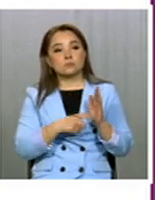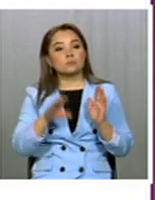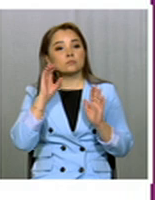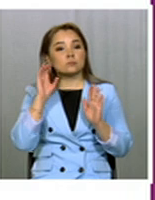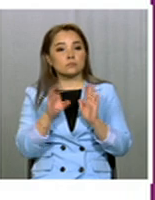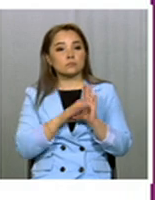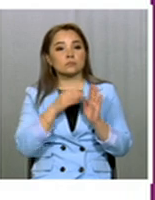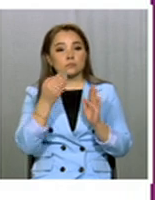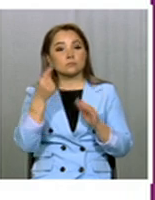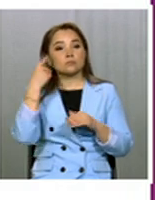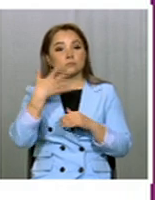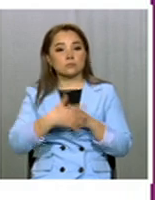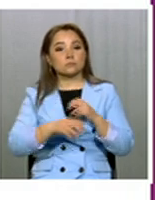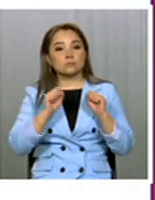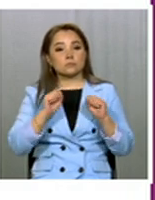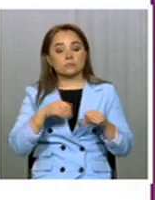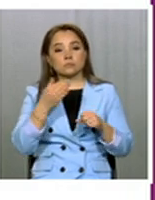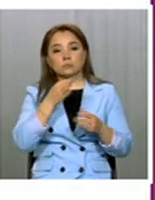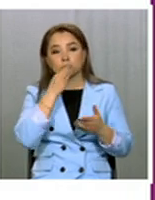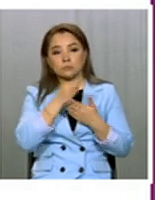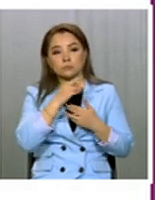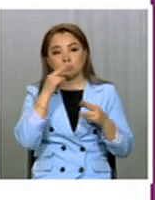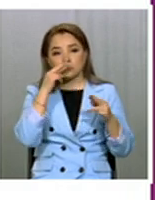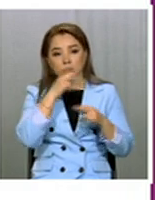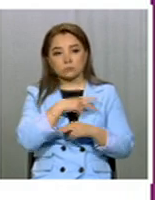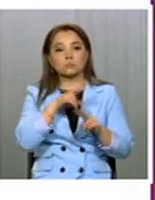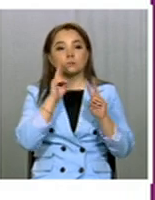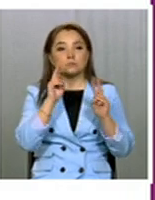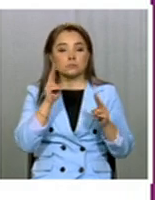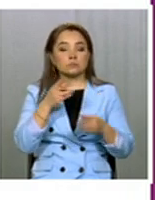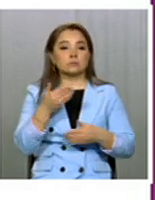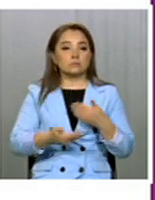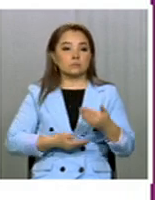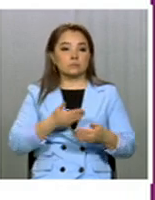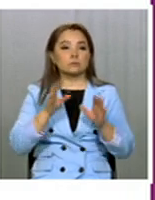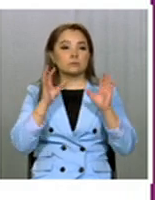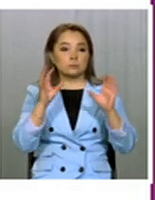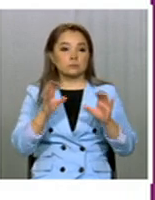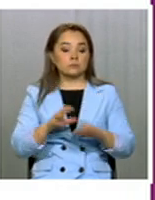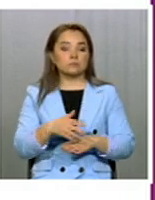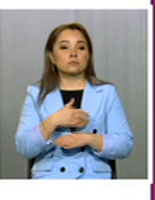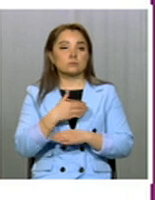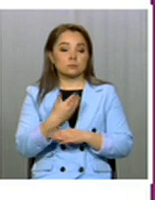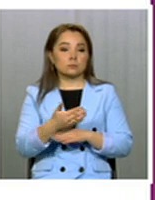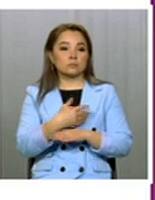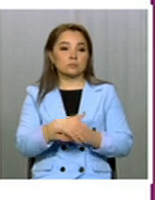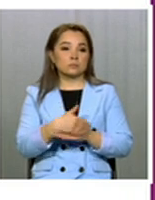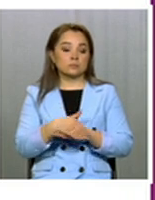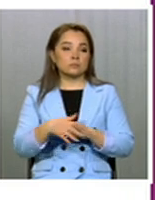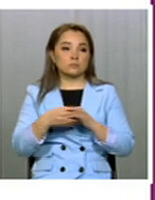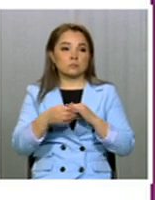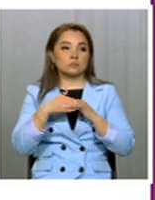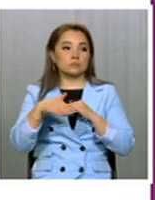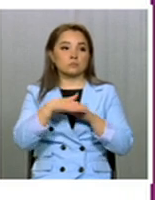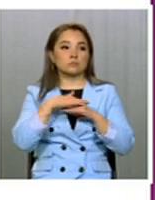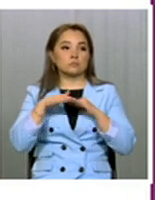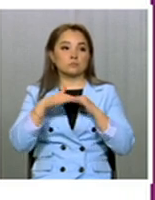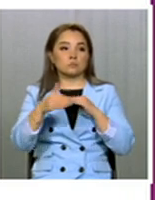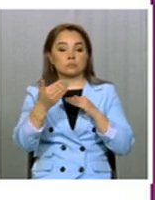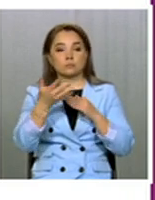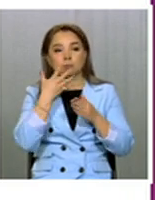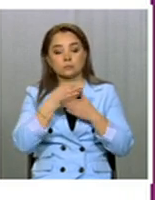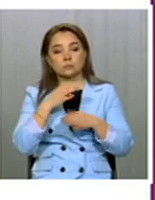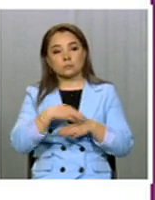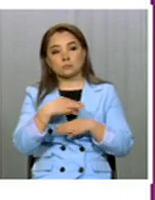сонда ұғынарсың қатеңді. Кім аяққа басса заңын даланың, ұмытқаны қатал тарих